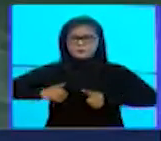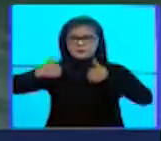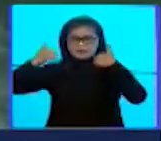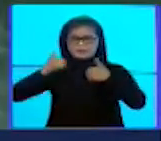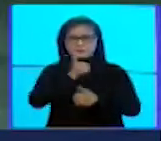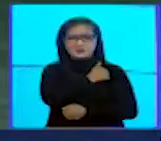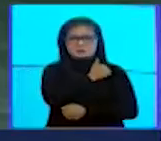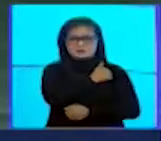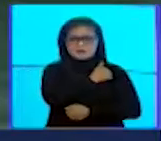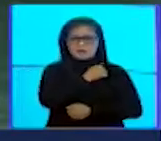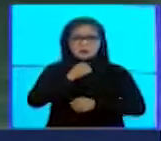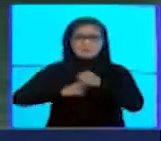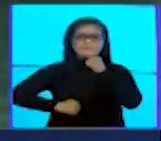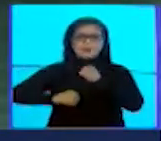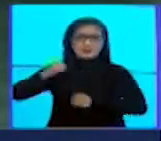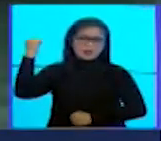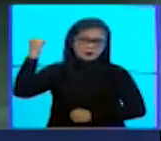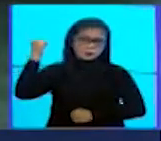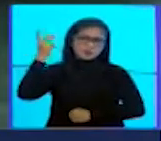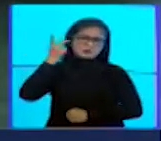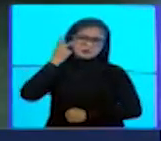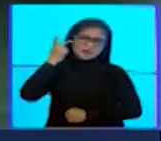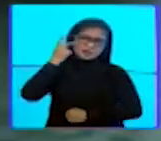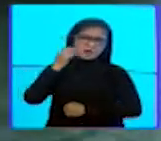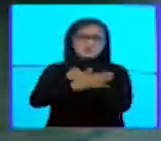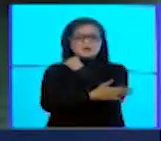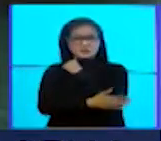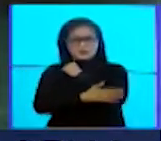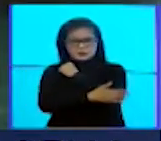patriot terbaik, penjaga kedaulatan negara.